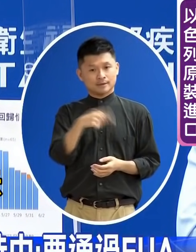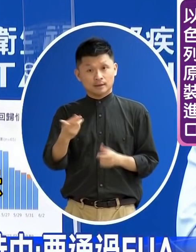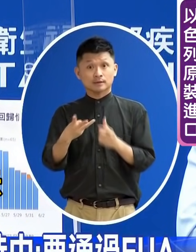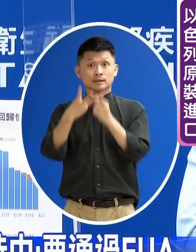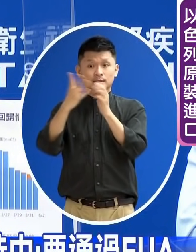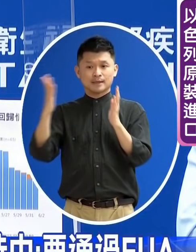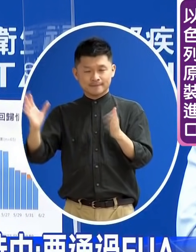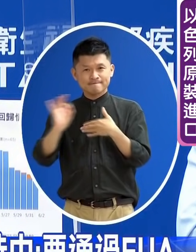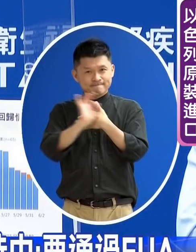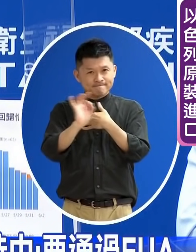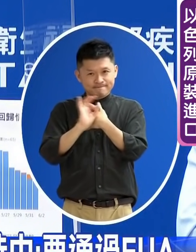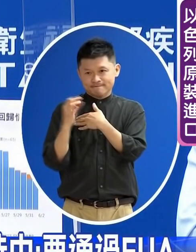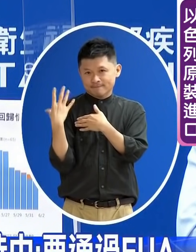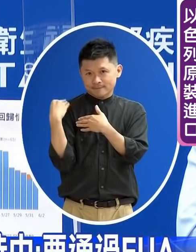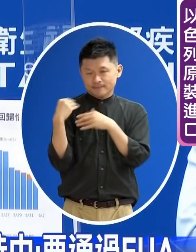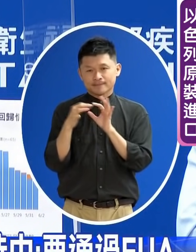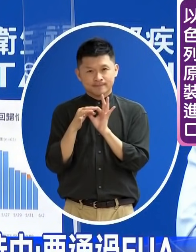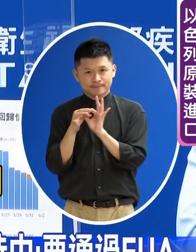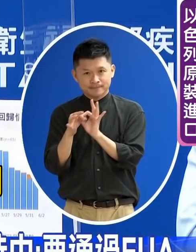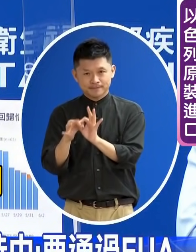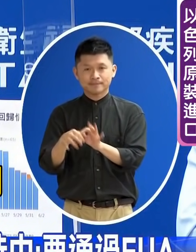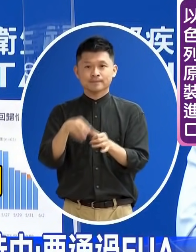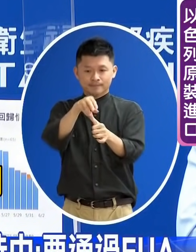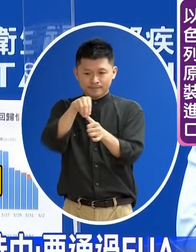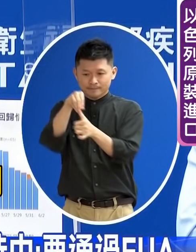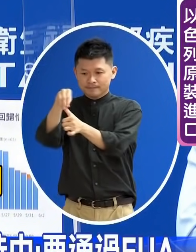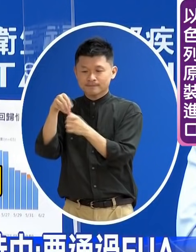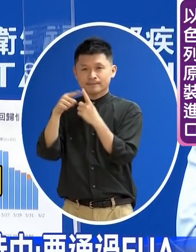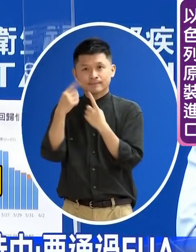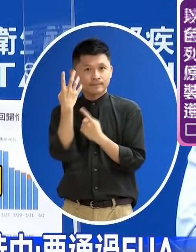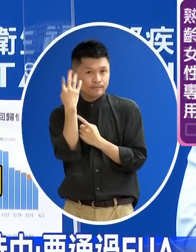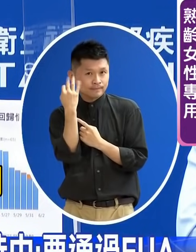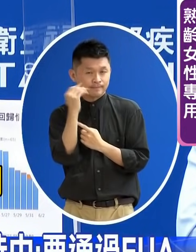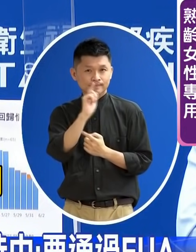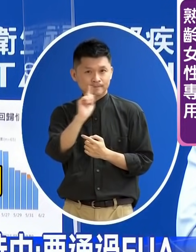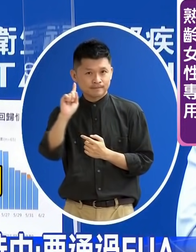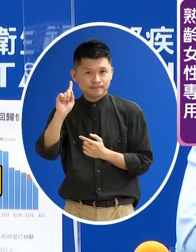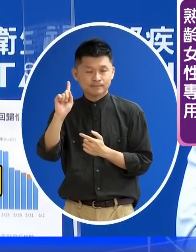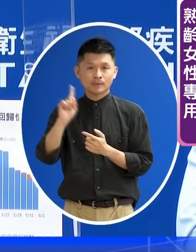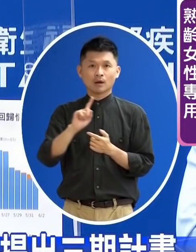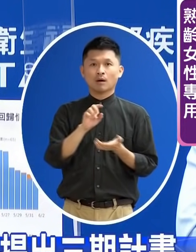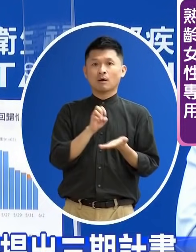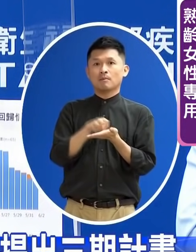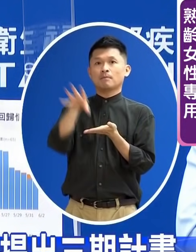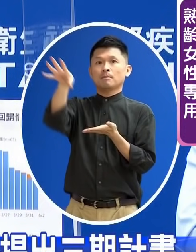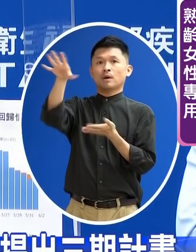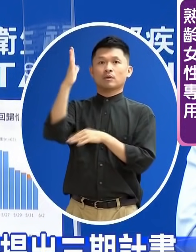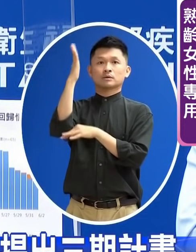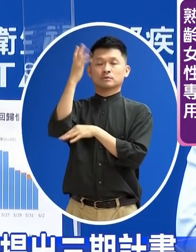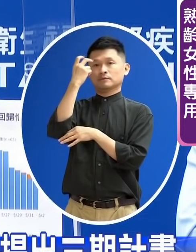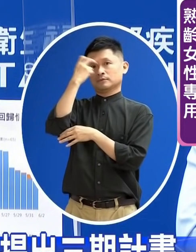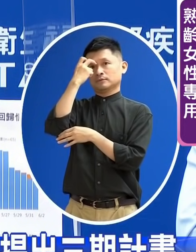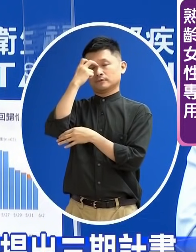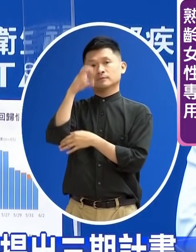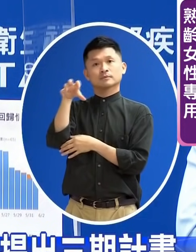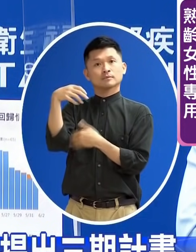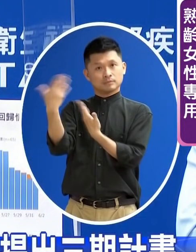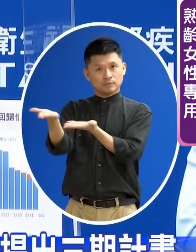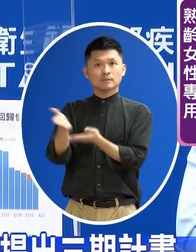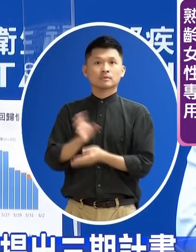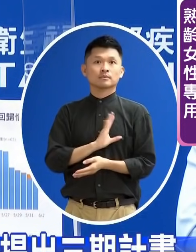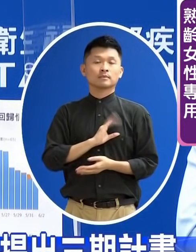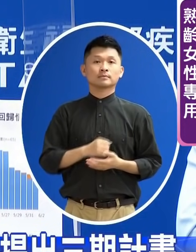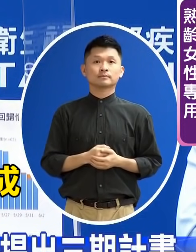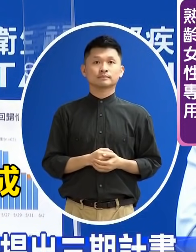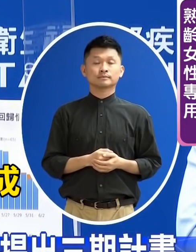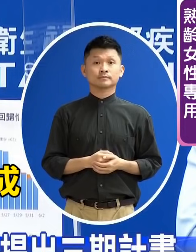期去，好，第三期各有收纳的多少人，那当然都会来报给他们相关审查的单位。好，不过在一